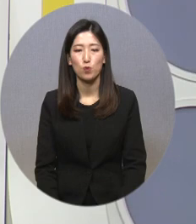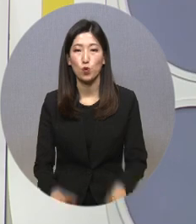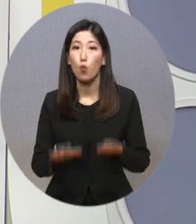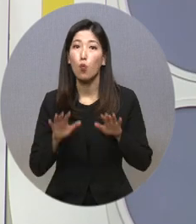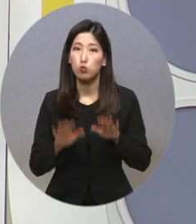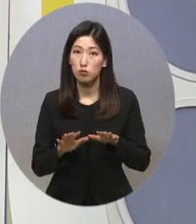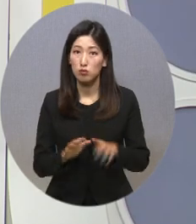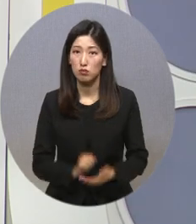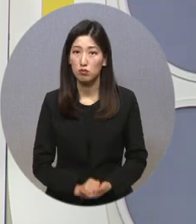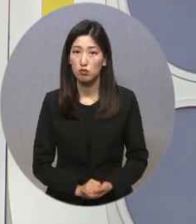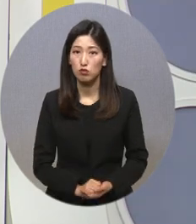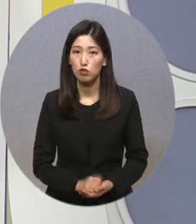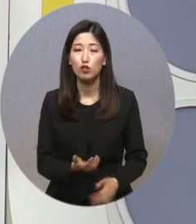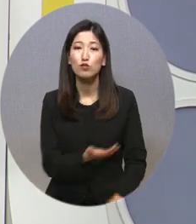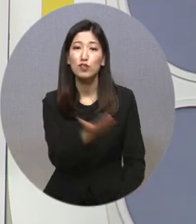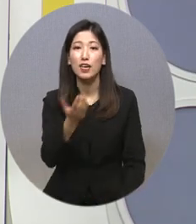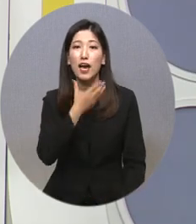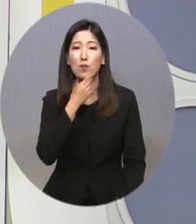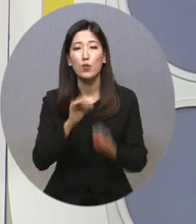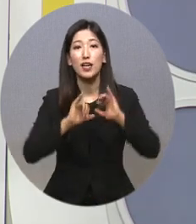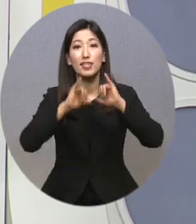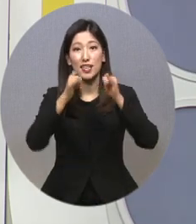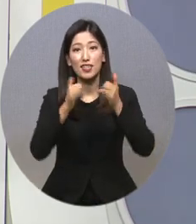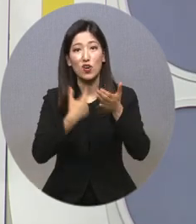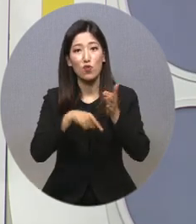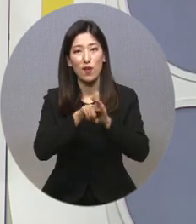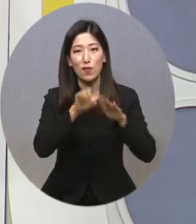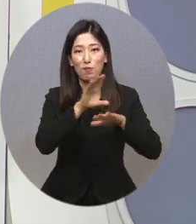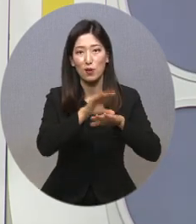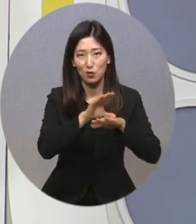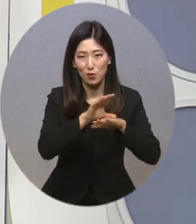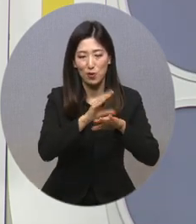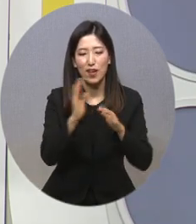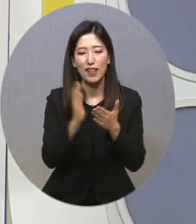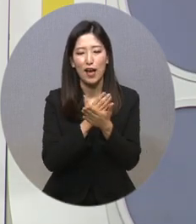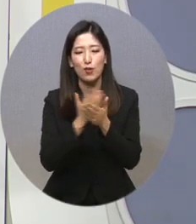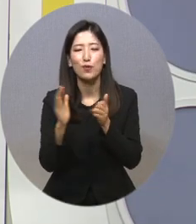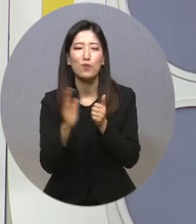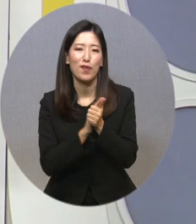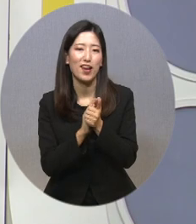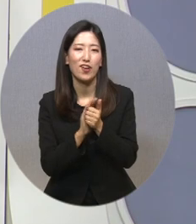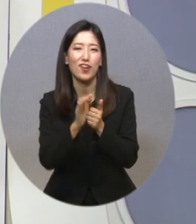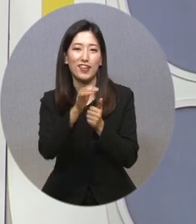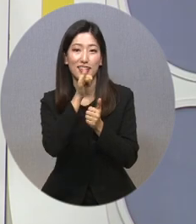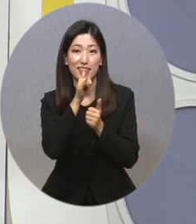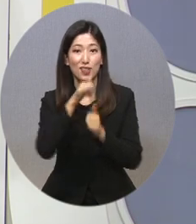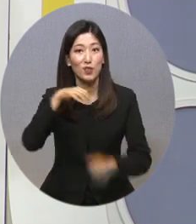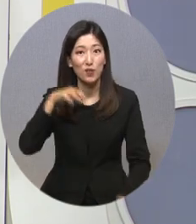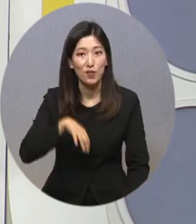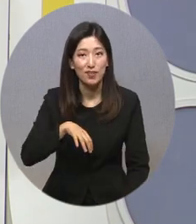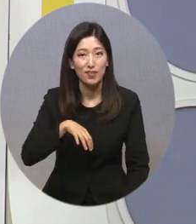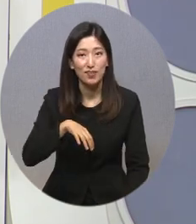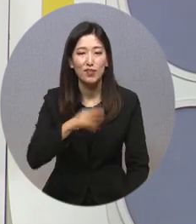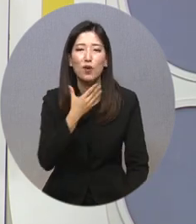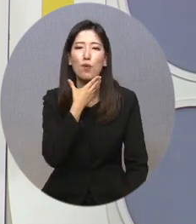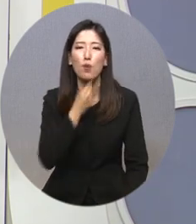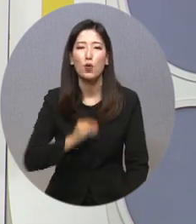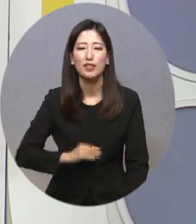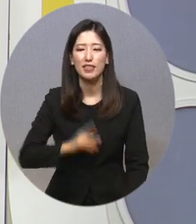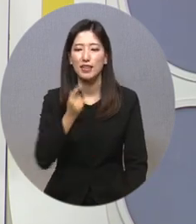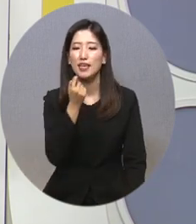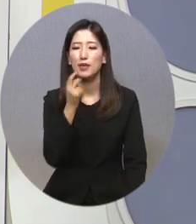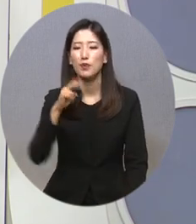이렇게 우리 모두가 행복한 세상을 위한 방송, 그리고 나눔과 배려가 살아 숨쉬는 이곳 복지TV